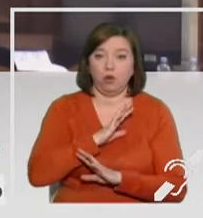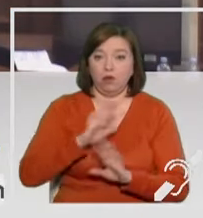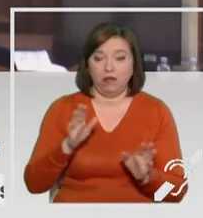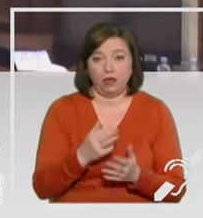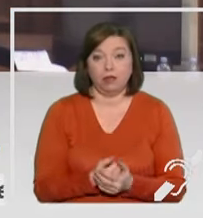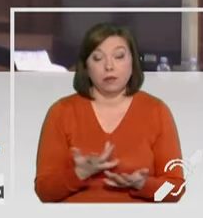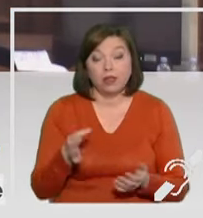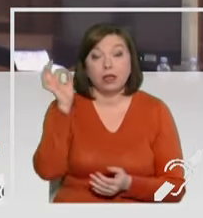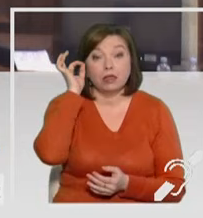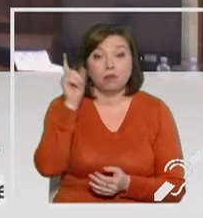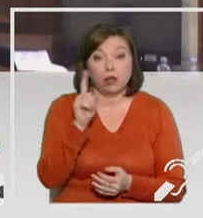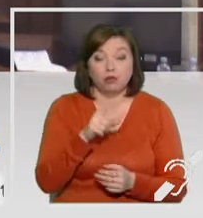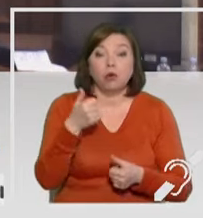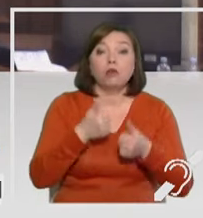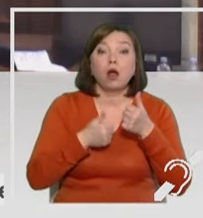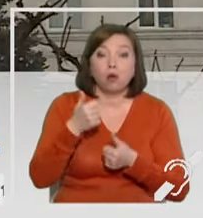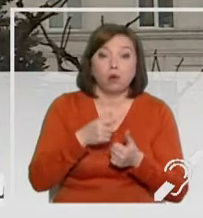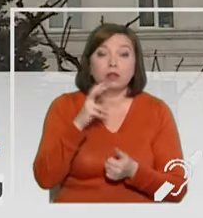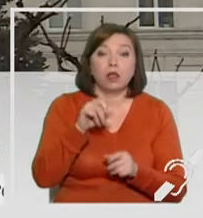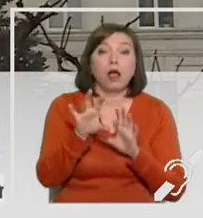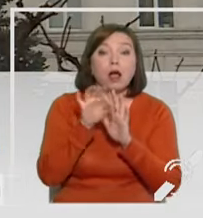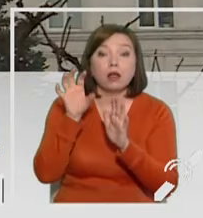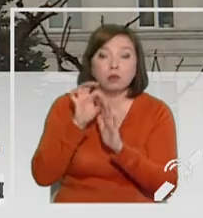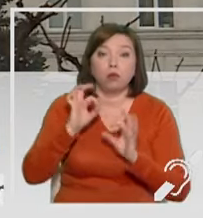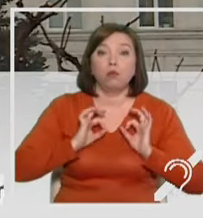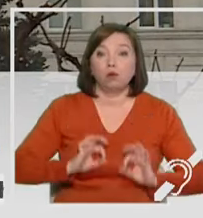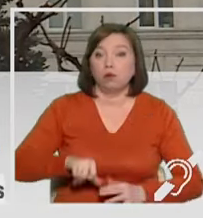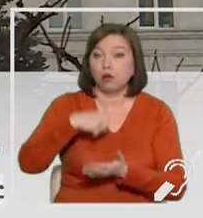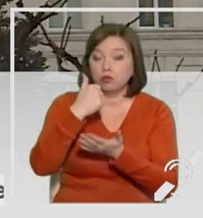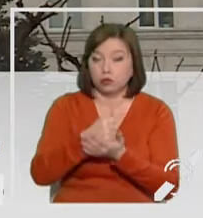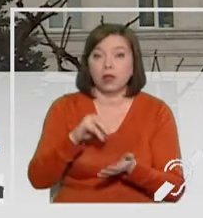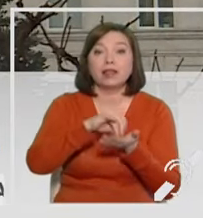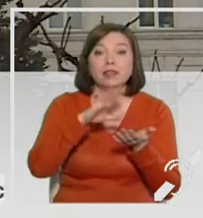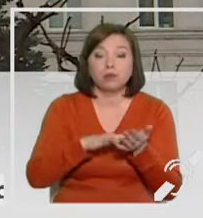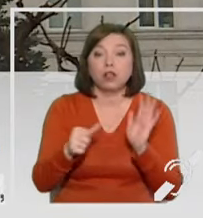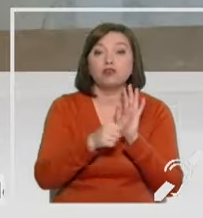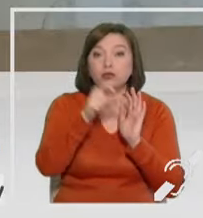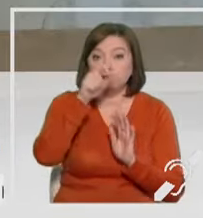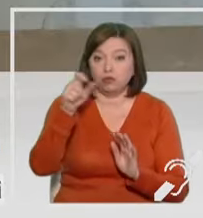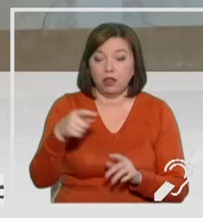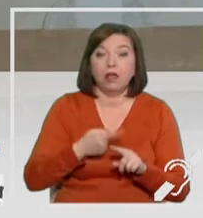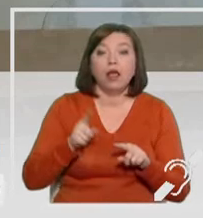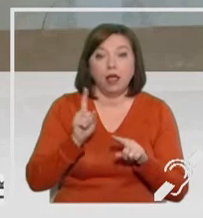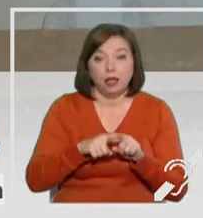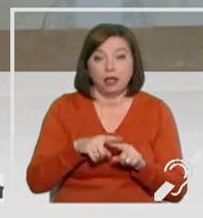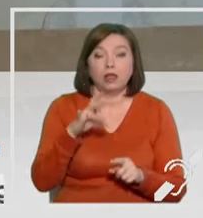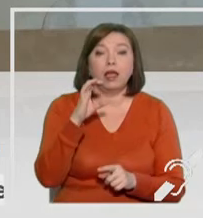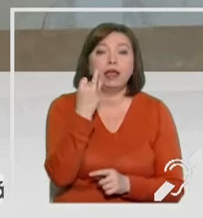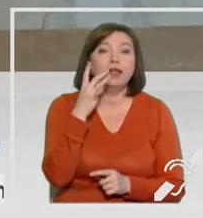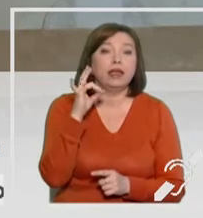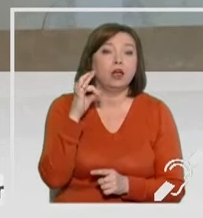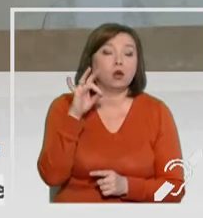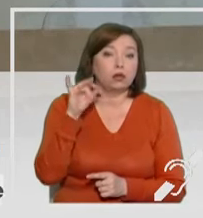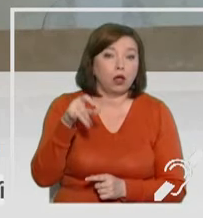la telefon. Reamintim că la concursul pentru selectarea unui procuror general s-au înscris 6 candidați. Este vorba despre Ilie